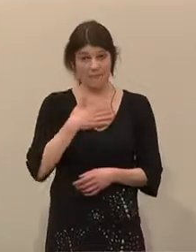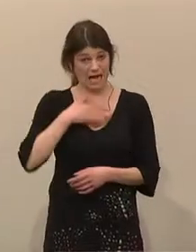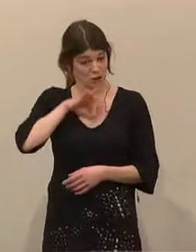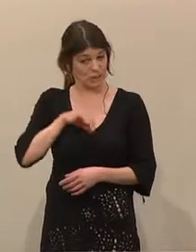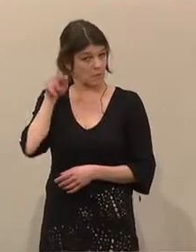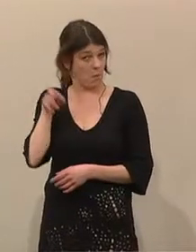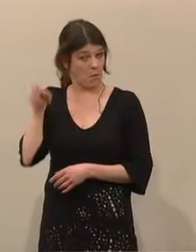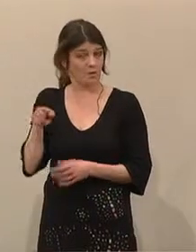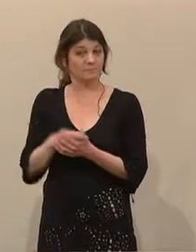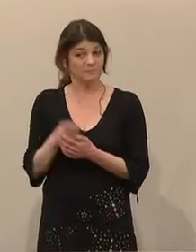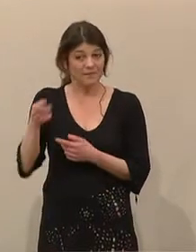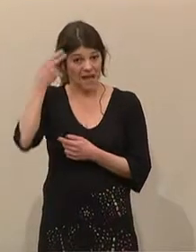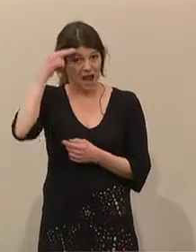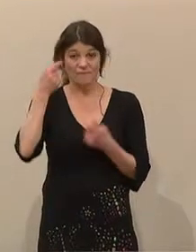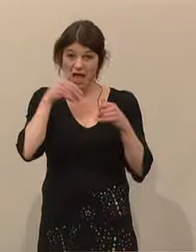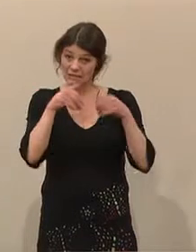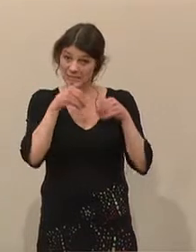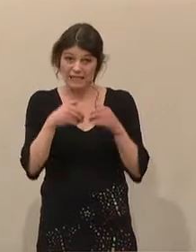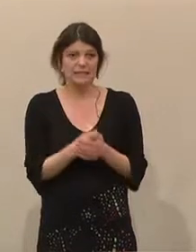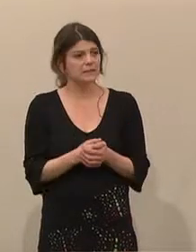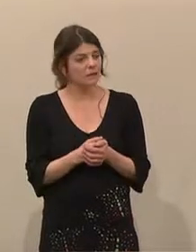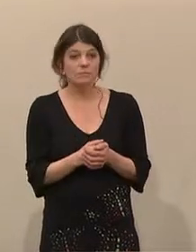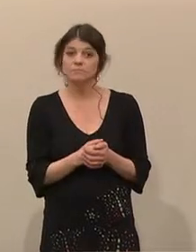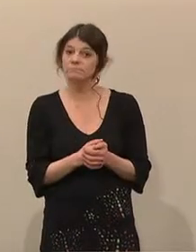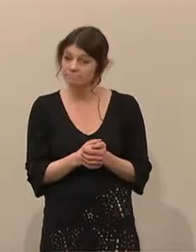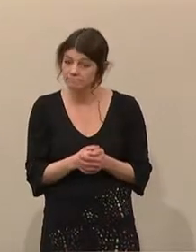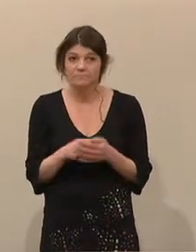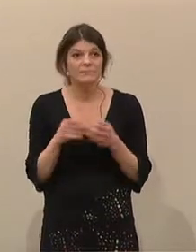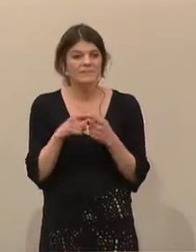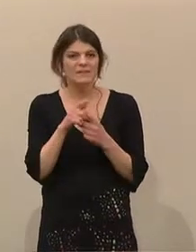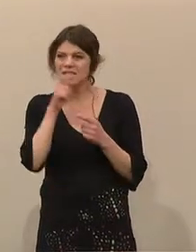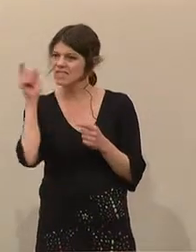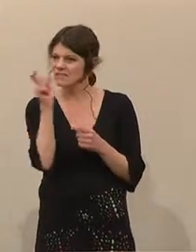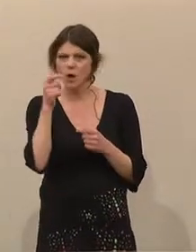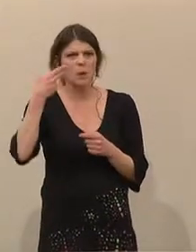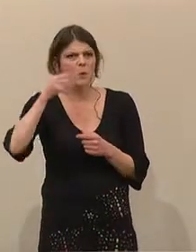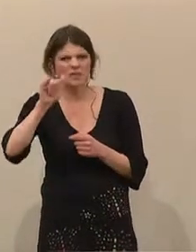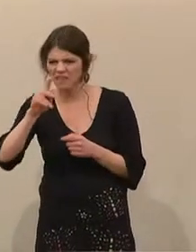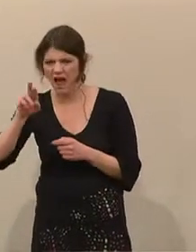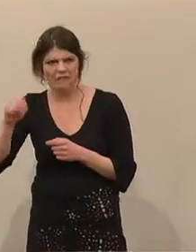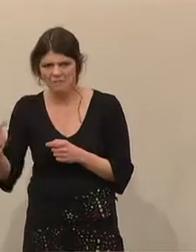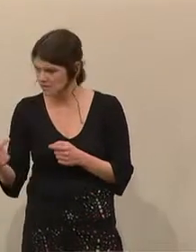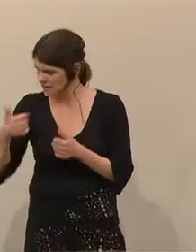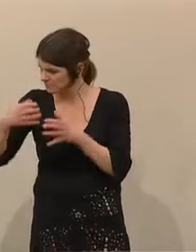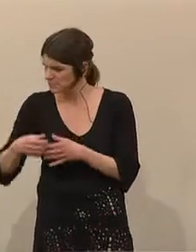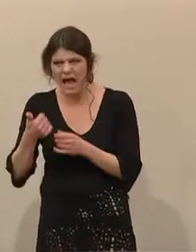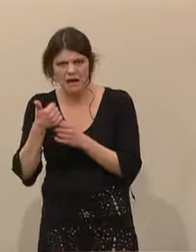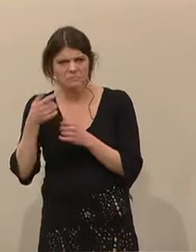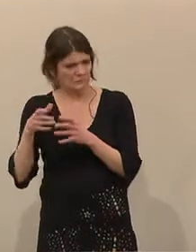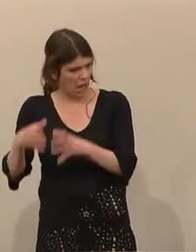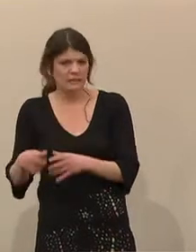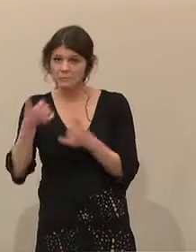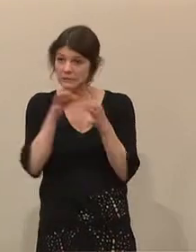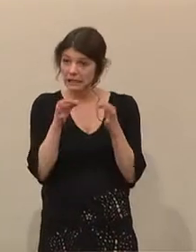Söhne den Herrn Finanzminister und das Wort Hydrant in einem Satz erwähnen, wäre ich wirklich